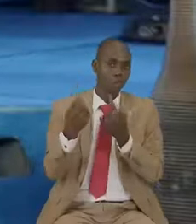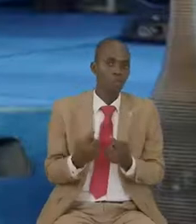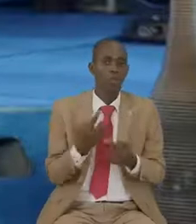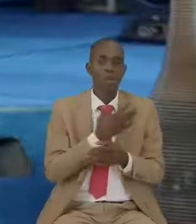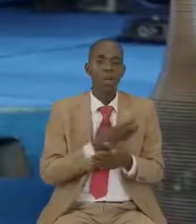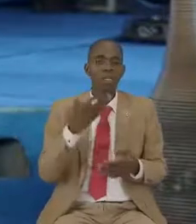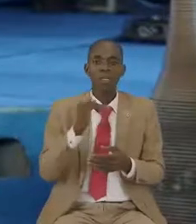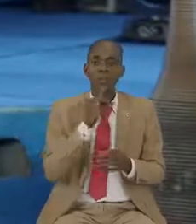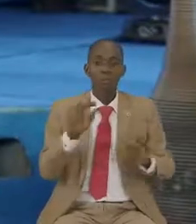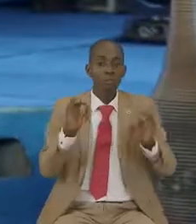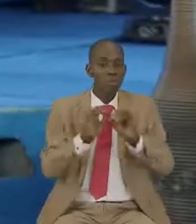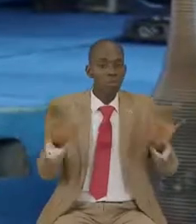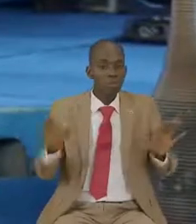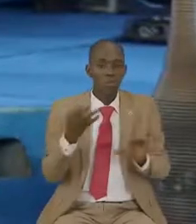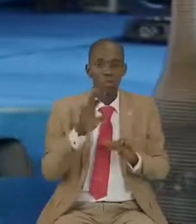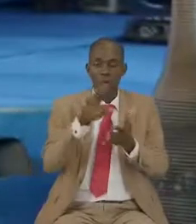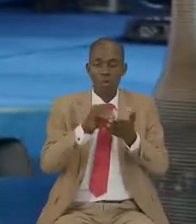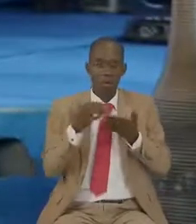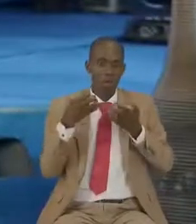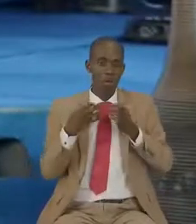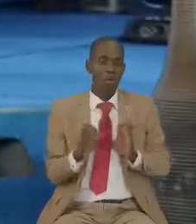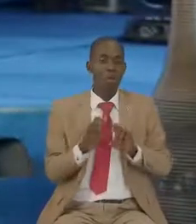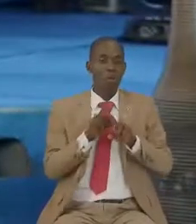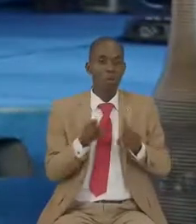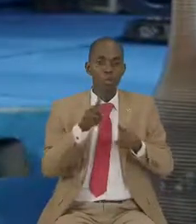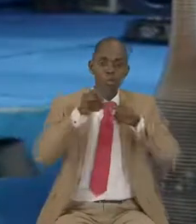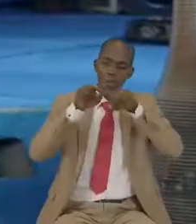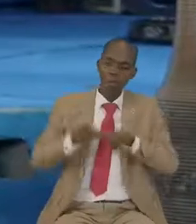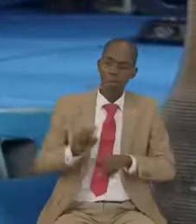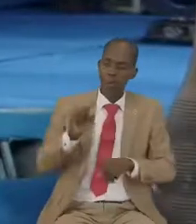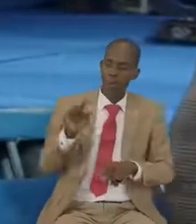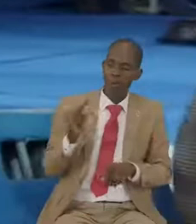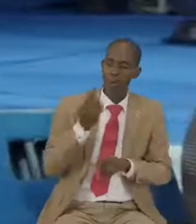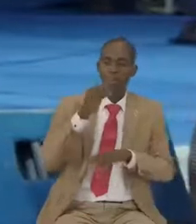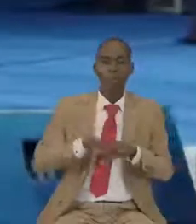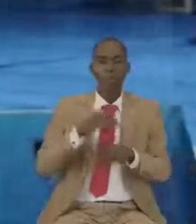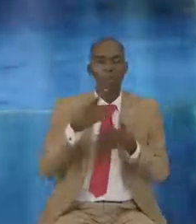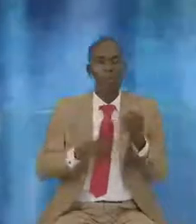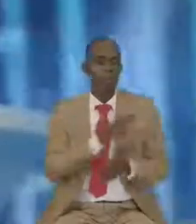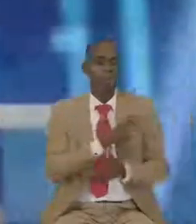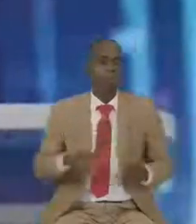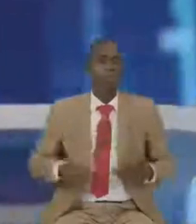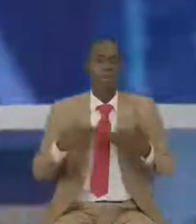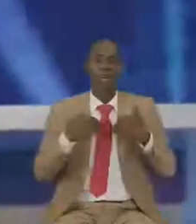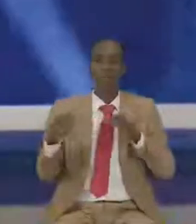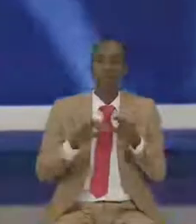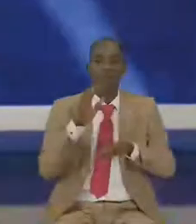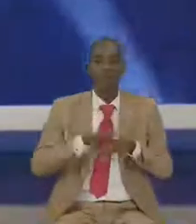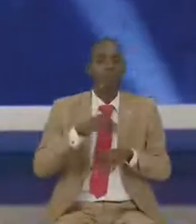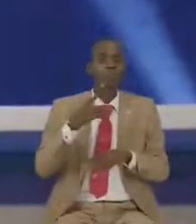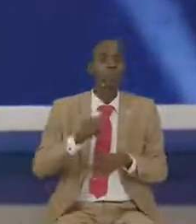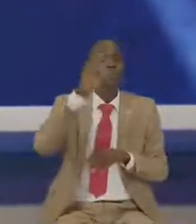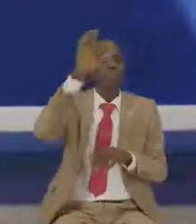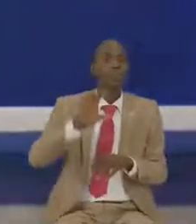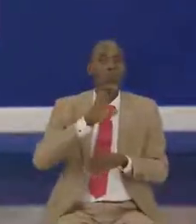tout ce que tu disais toi-même, ce sont tes œuvres. J'ai payé ceci. Mais quand tu viens, tu n'as rien fait. Tu dépends de ce que